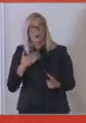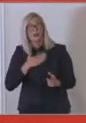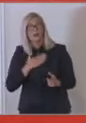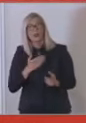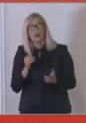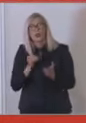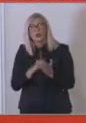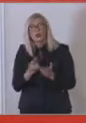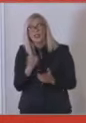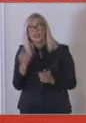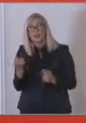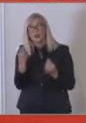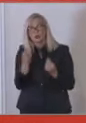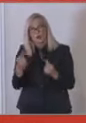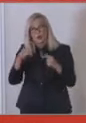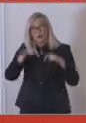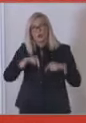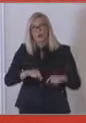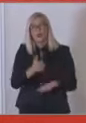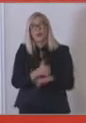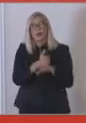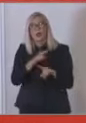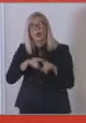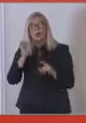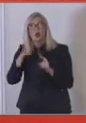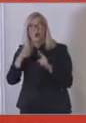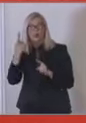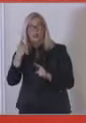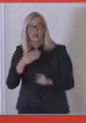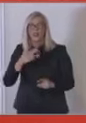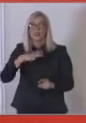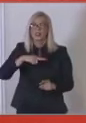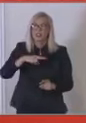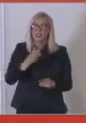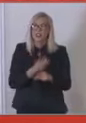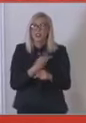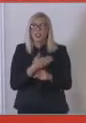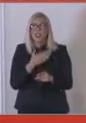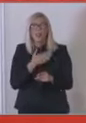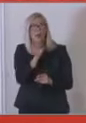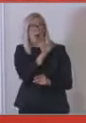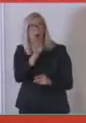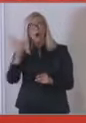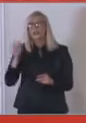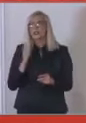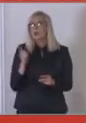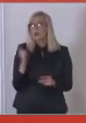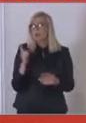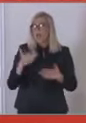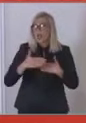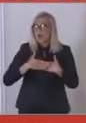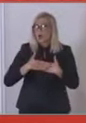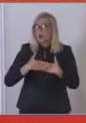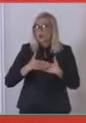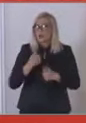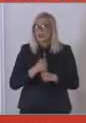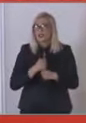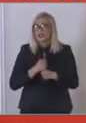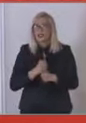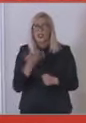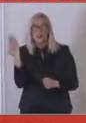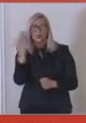që kryeministrit Hoti edhe njëherë t'i urojë mirëseardhje. Shtetet tona kanë marrëdhënie të shkëlqyera bilaterale